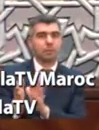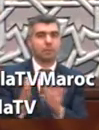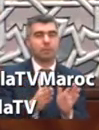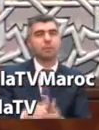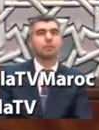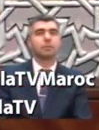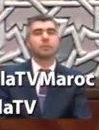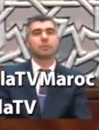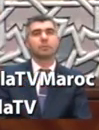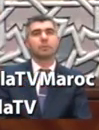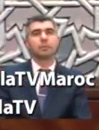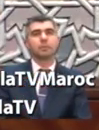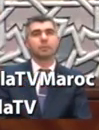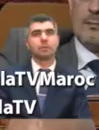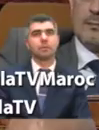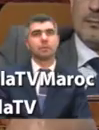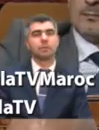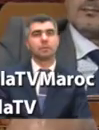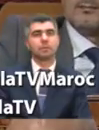تعقيب سيد النائب.